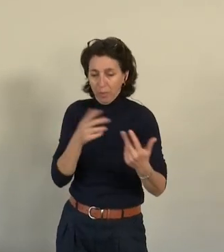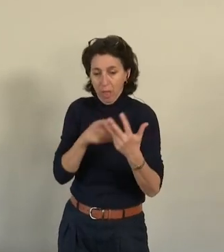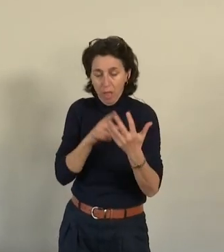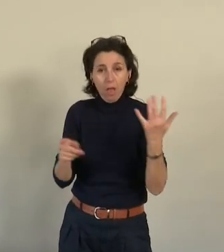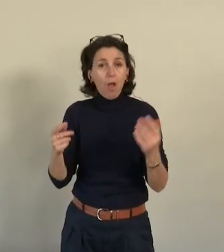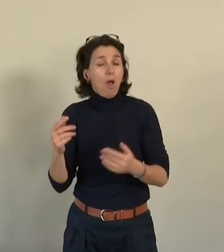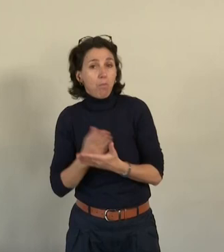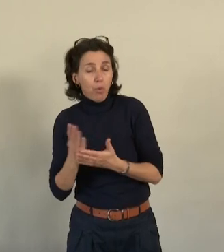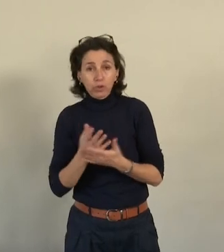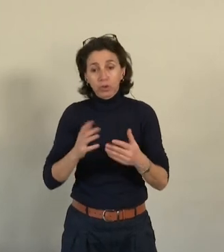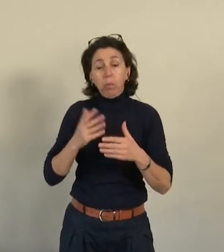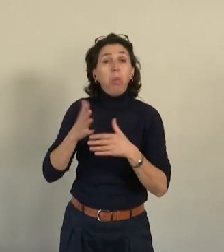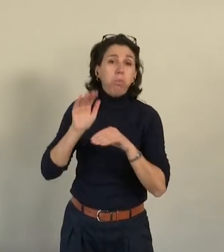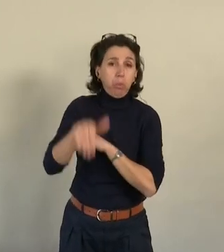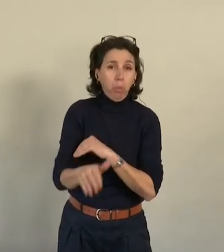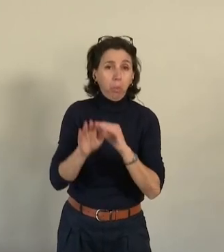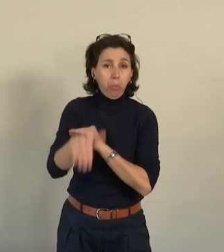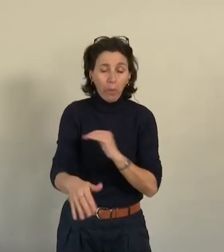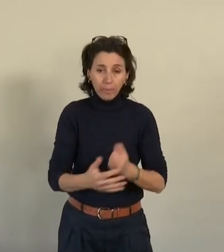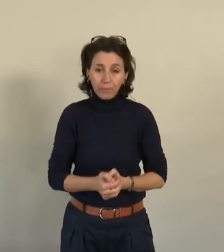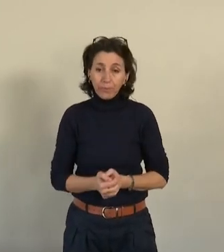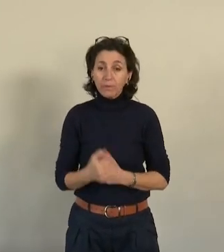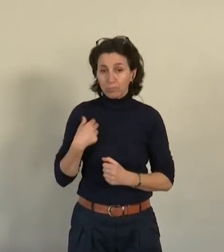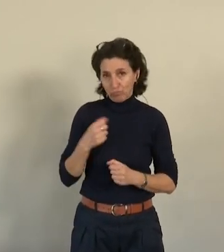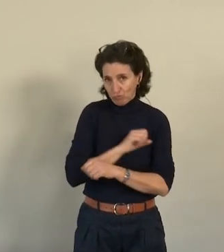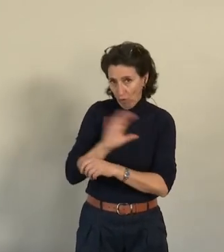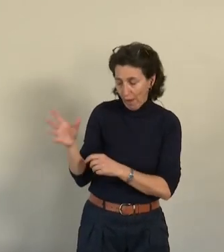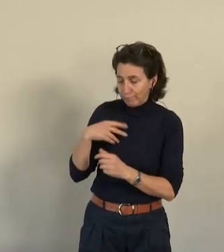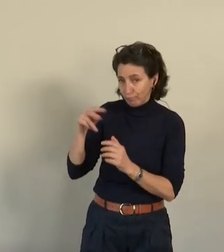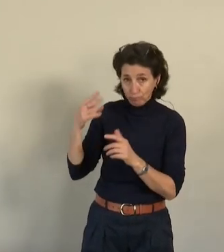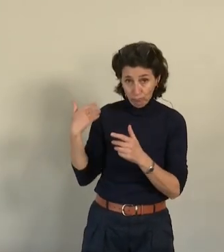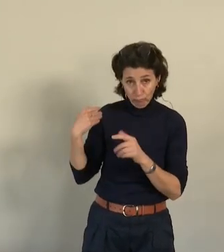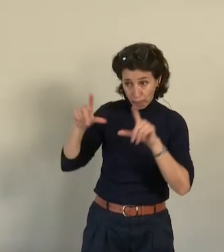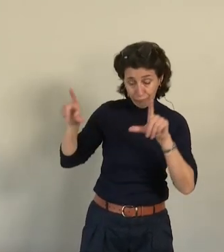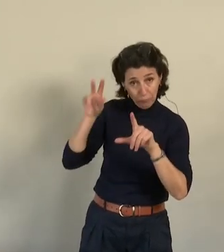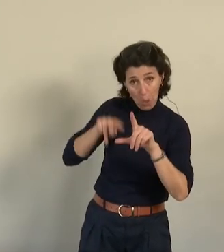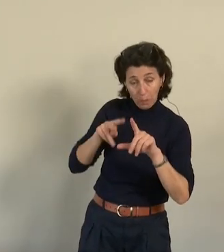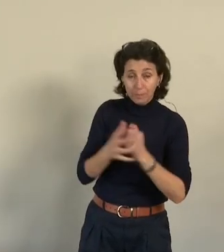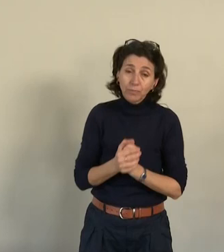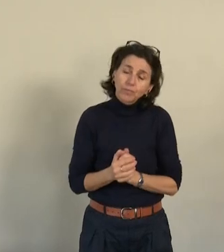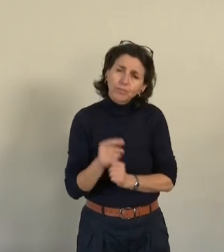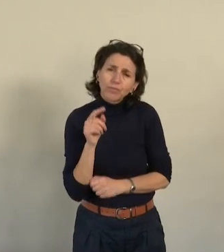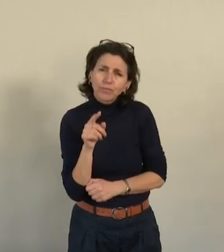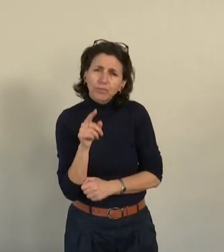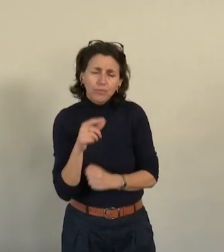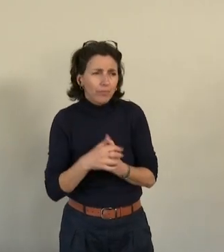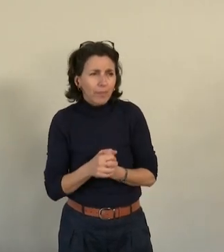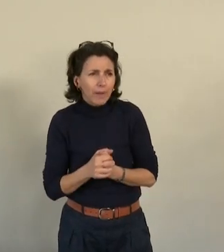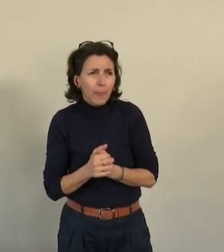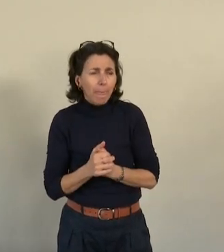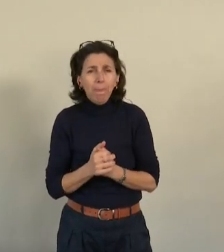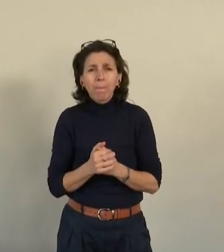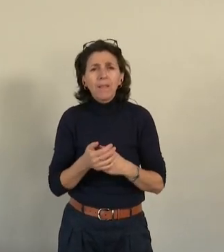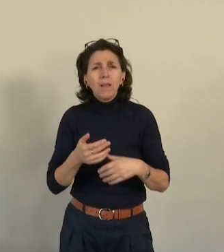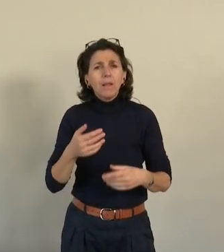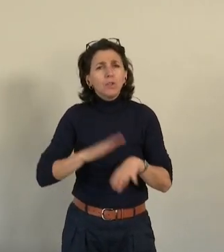été capable j'ai vu ça dans les dans les journaux de de revenir sur votre idée des caméras